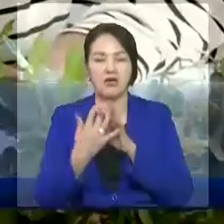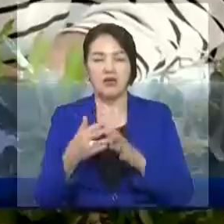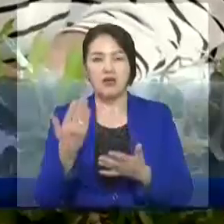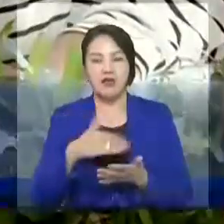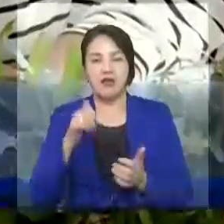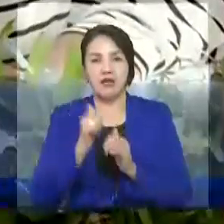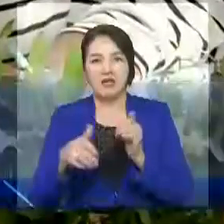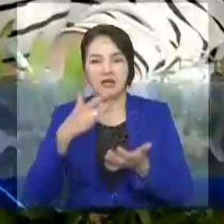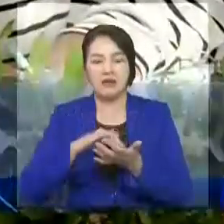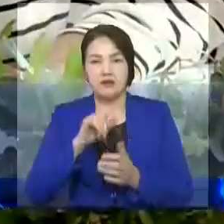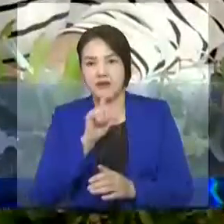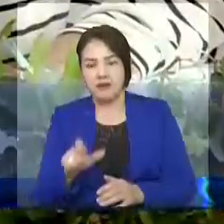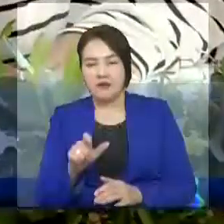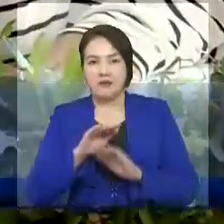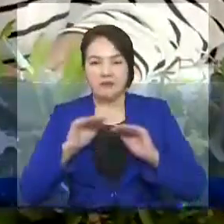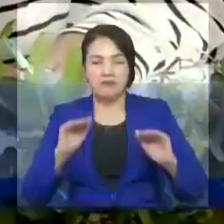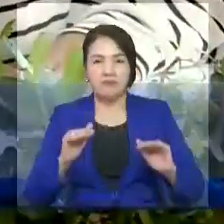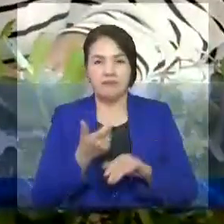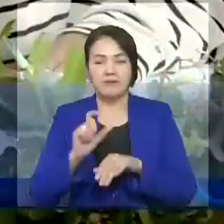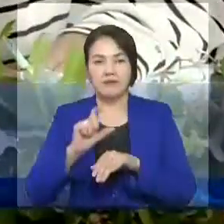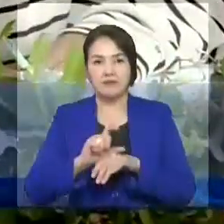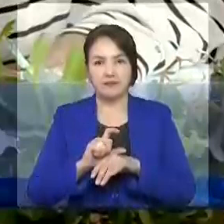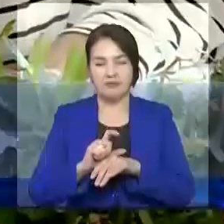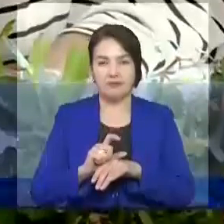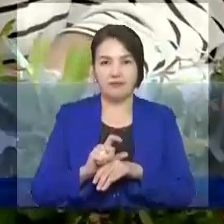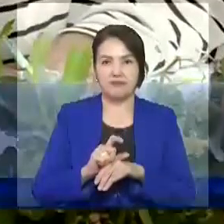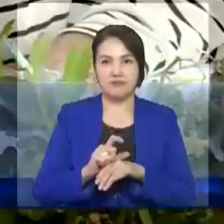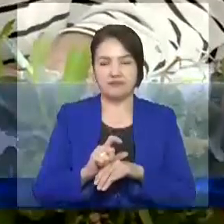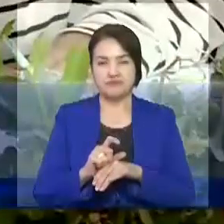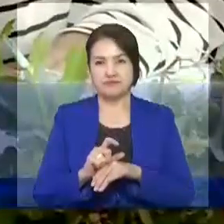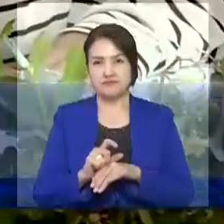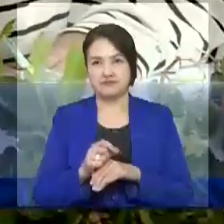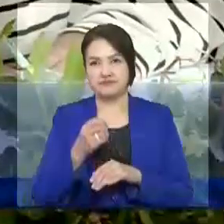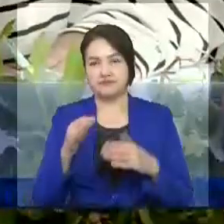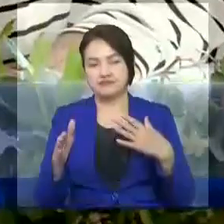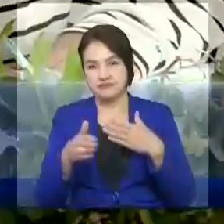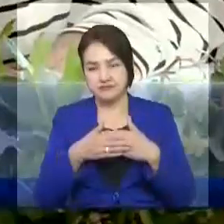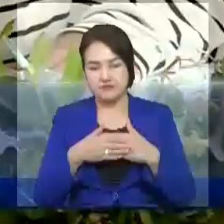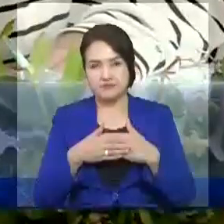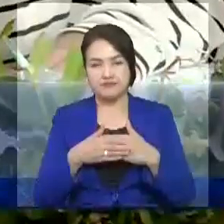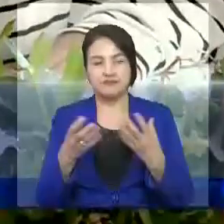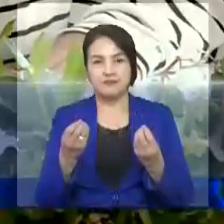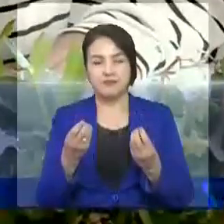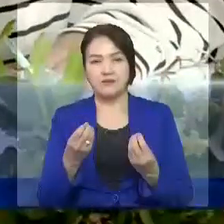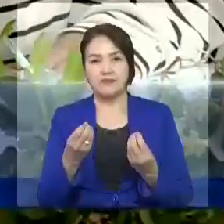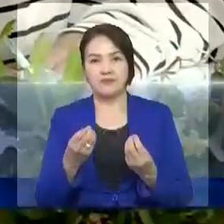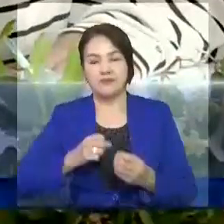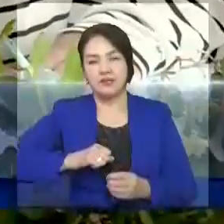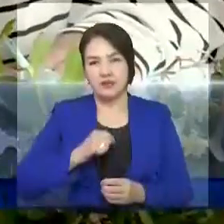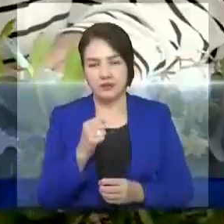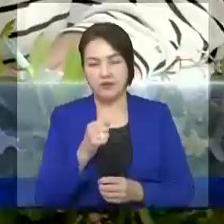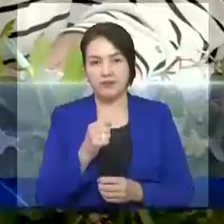қаладан келген адам, балалар өте жақын және